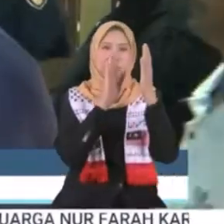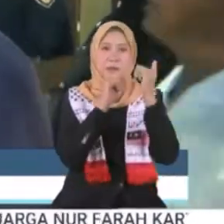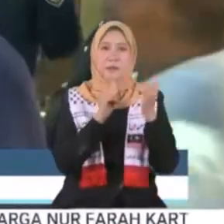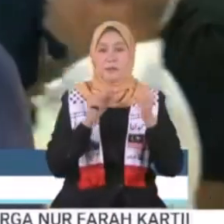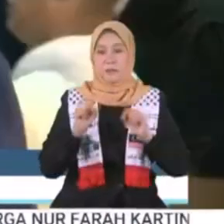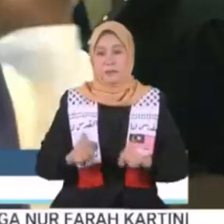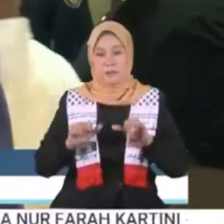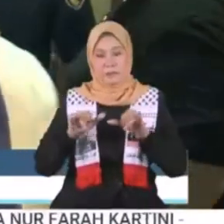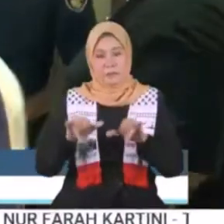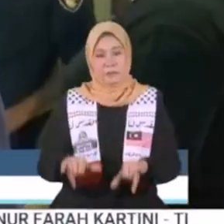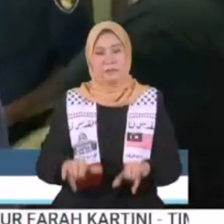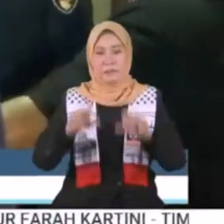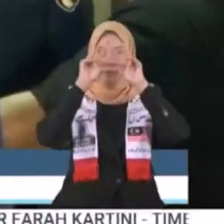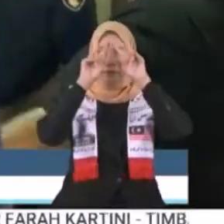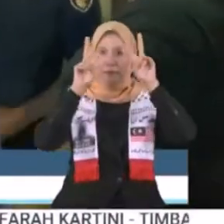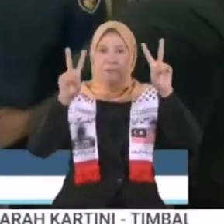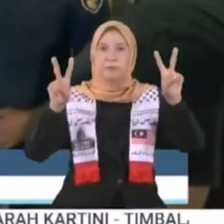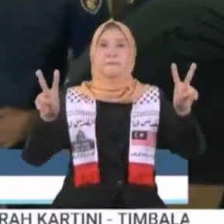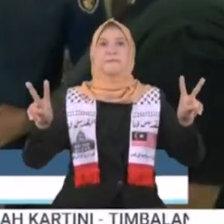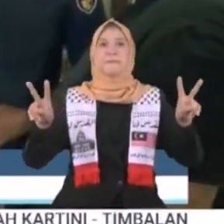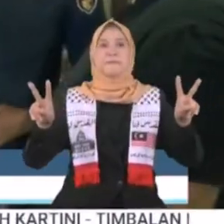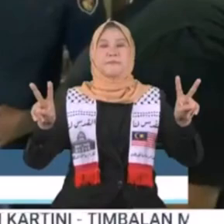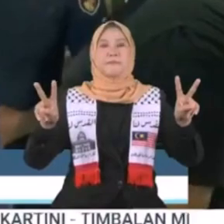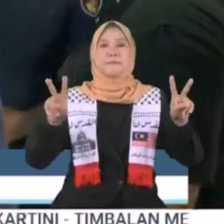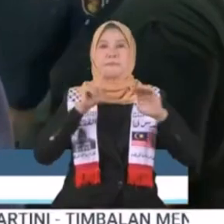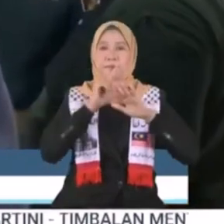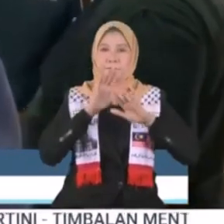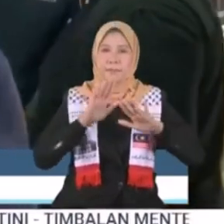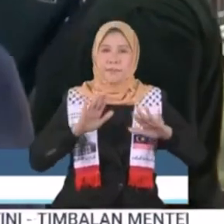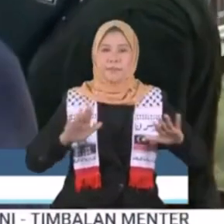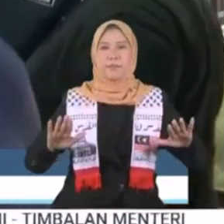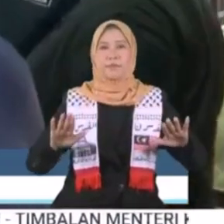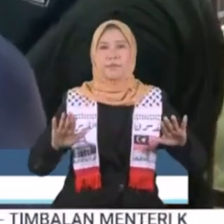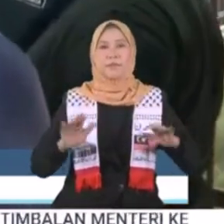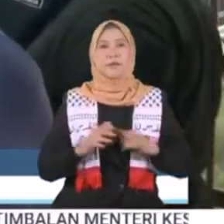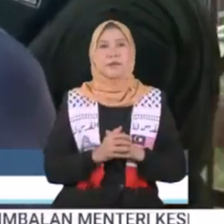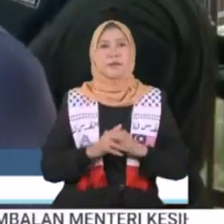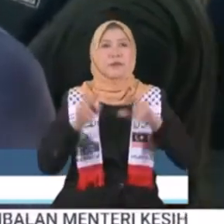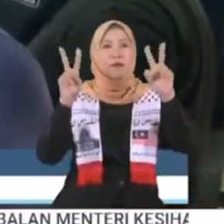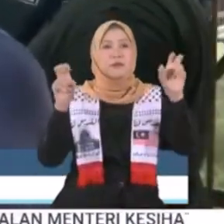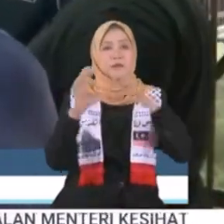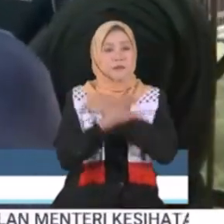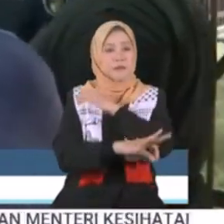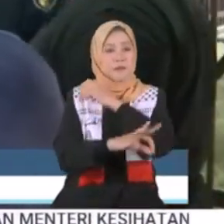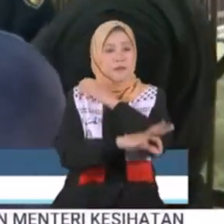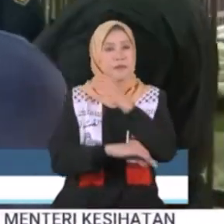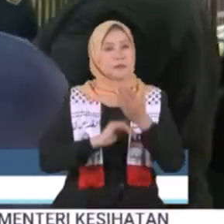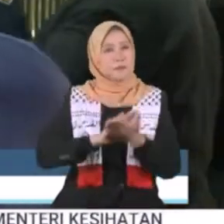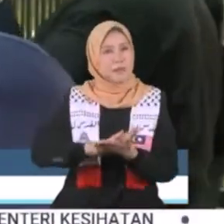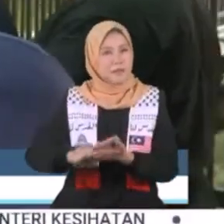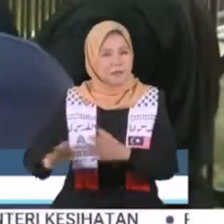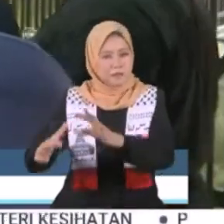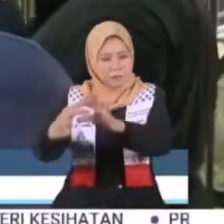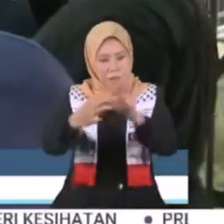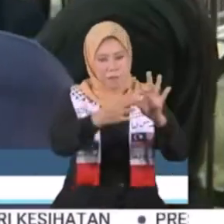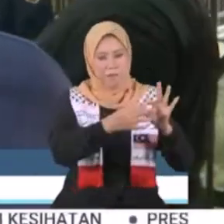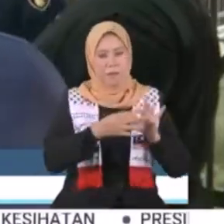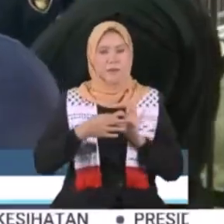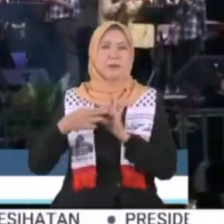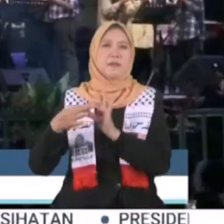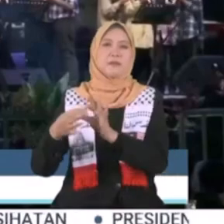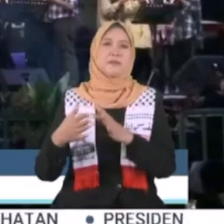duduk dalam keadaan yang tenang Aman damai dan dalam slogan Negeri Sembilan Negeri seman Bih muafakat